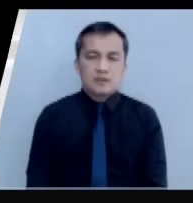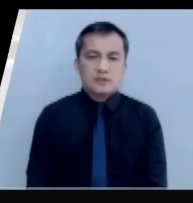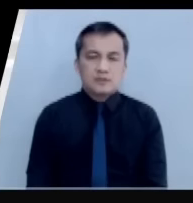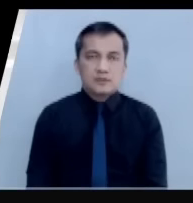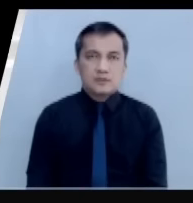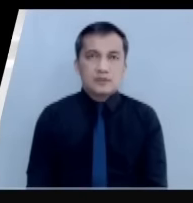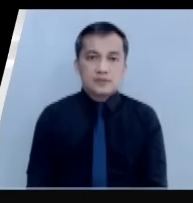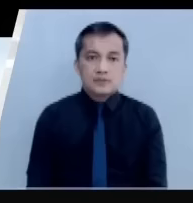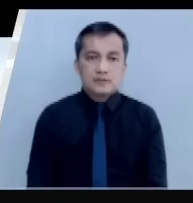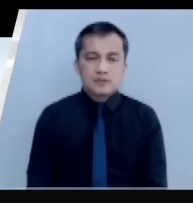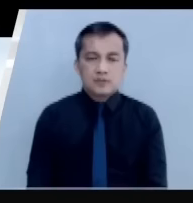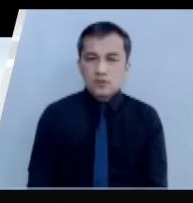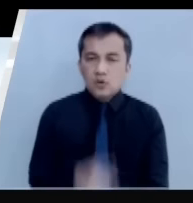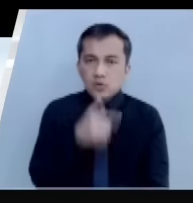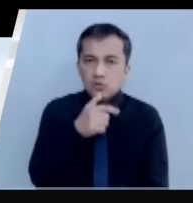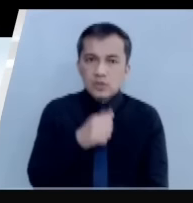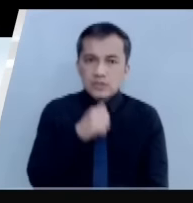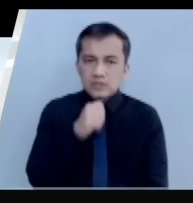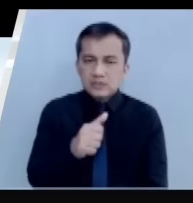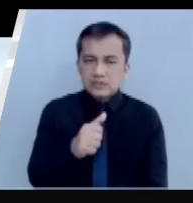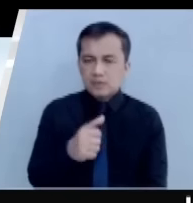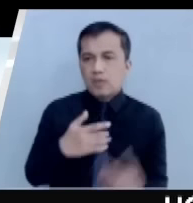Sino ba naman ang hindi mahahabag sa video ito?